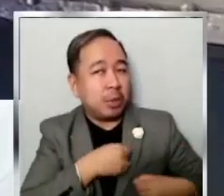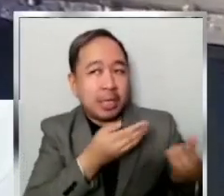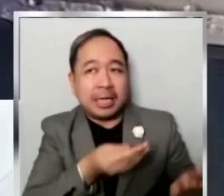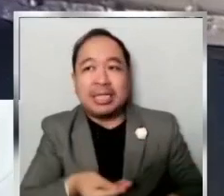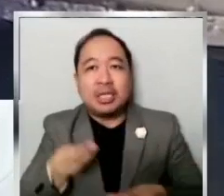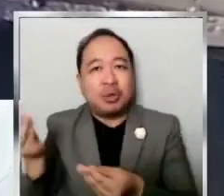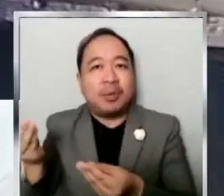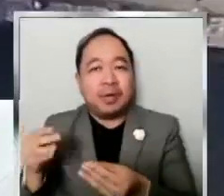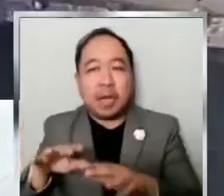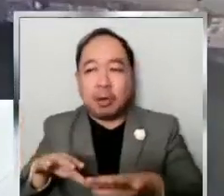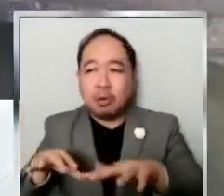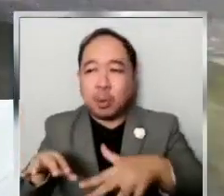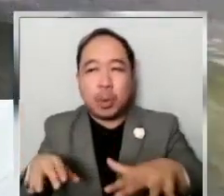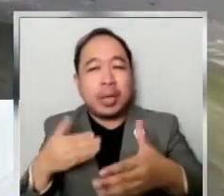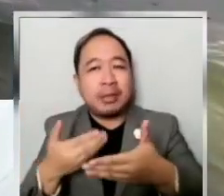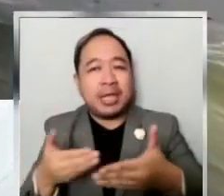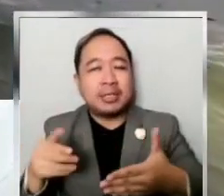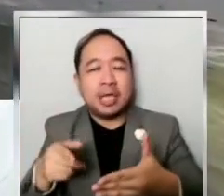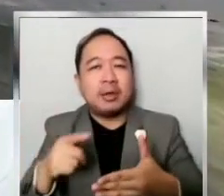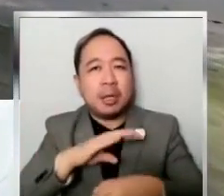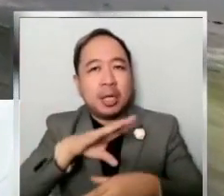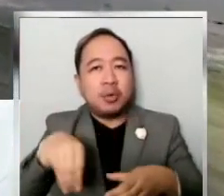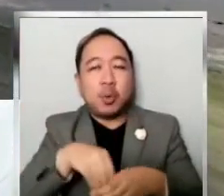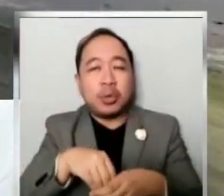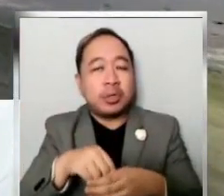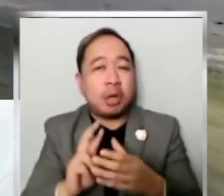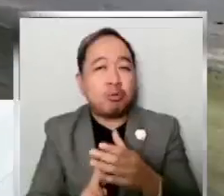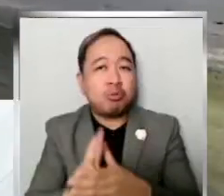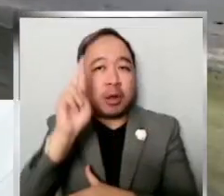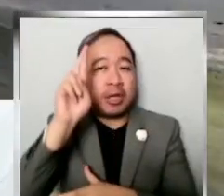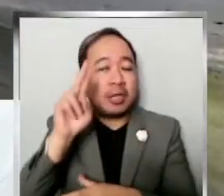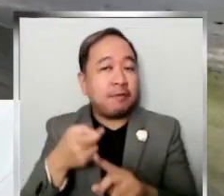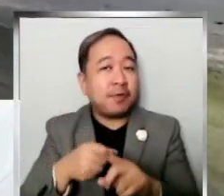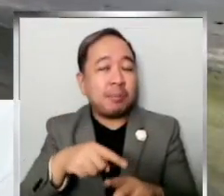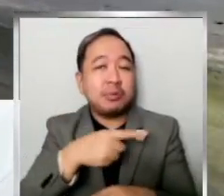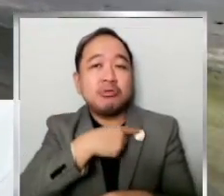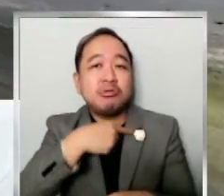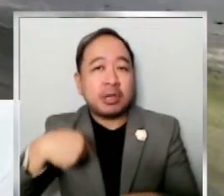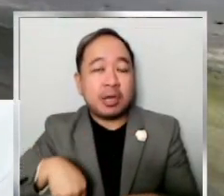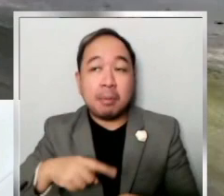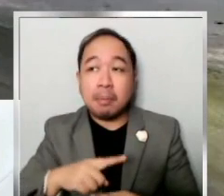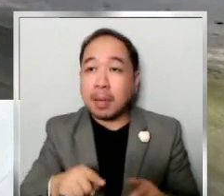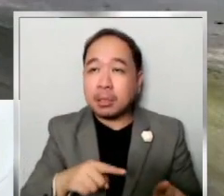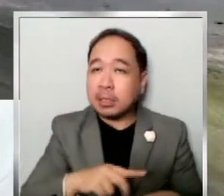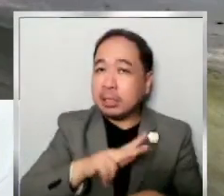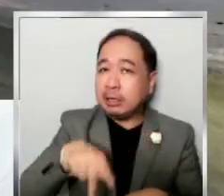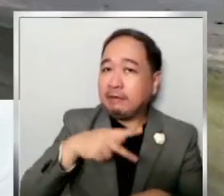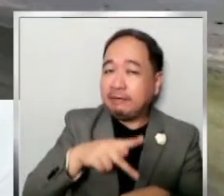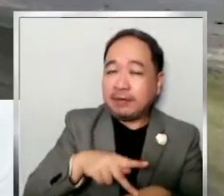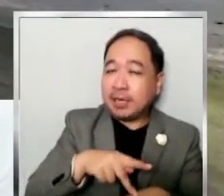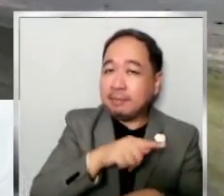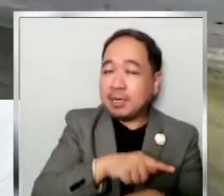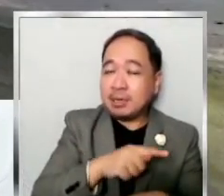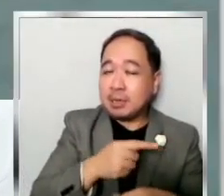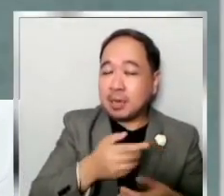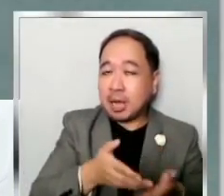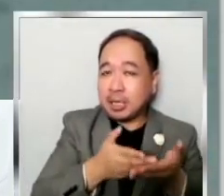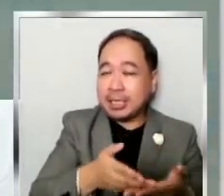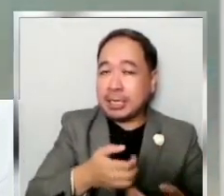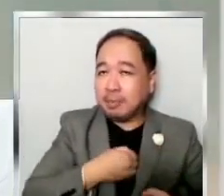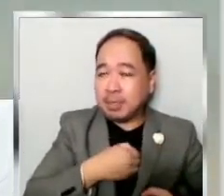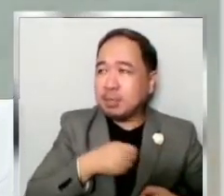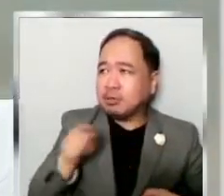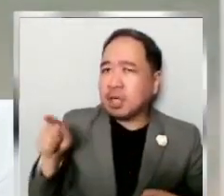umano ng pinalipad na rocket ng China. Pero ang sabi ng Philippine Navy, puwersahan daw itong kinuha ng China Coast